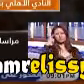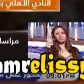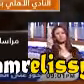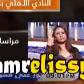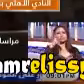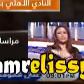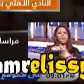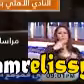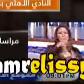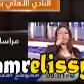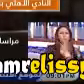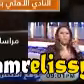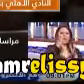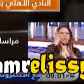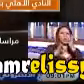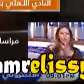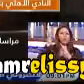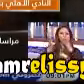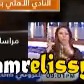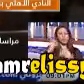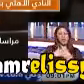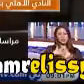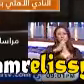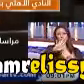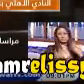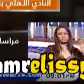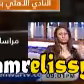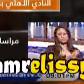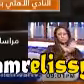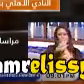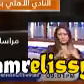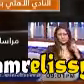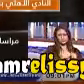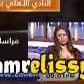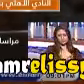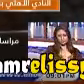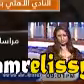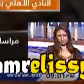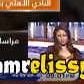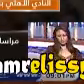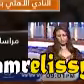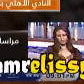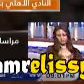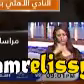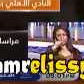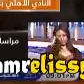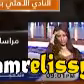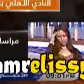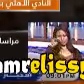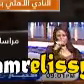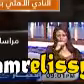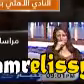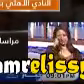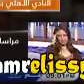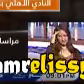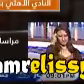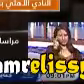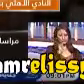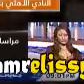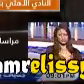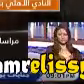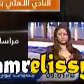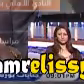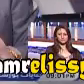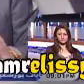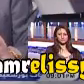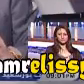يقوم البعض باشعال الحرائق واثاره الفوضى في في مصر يعني شكرا لزميله التوني